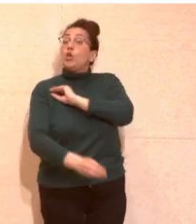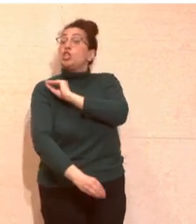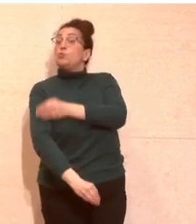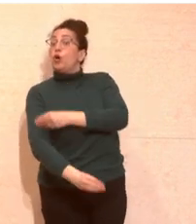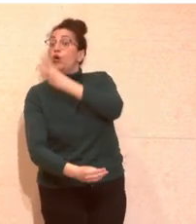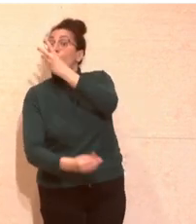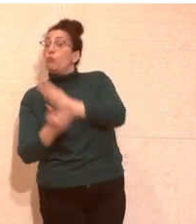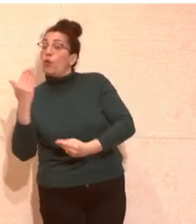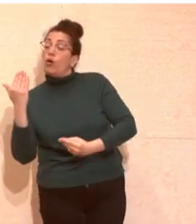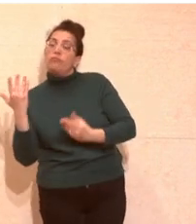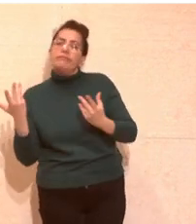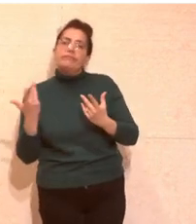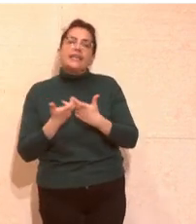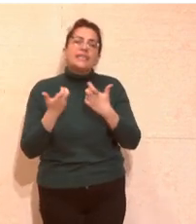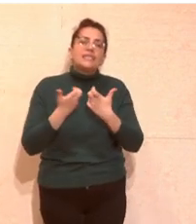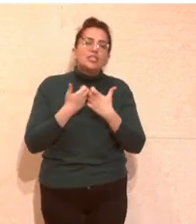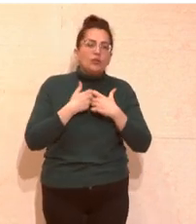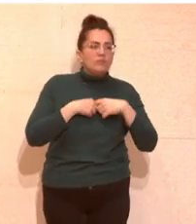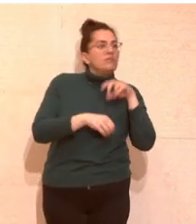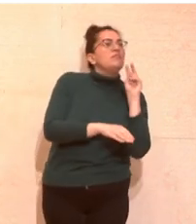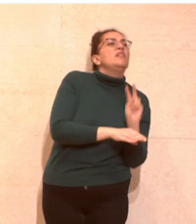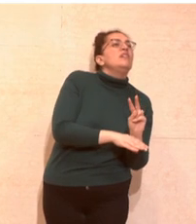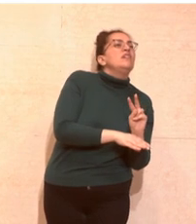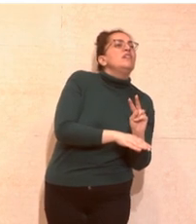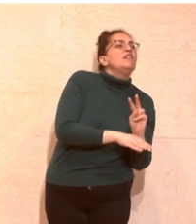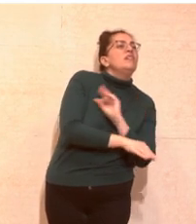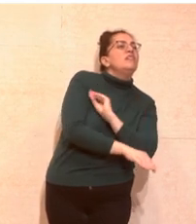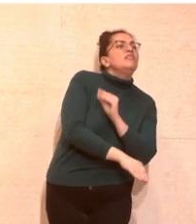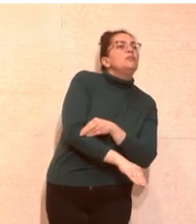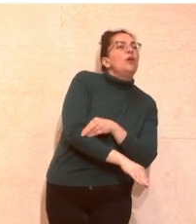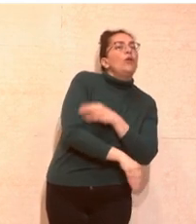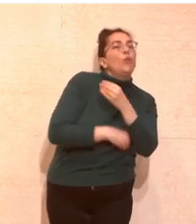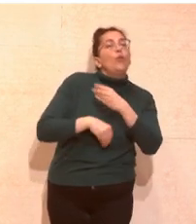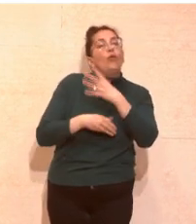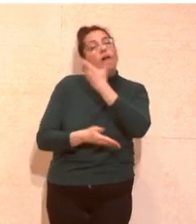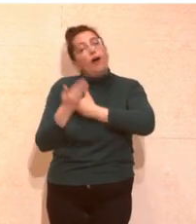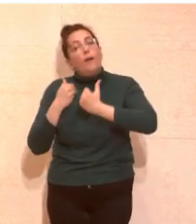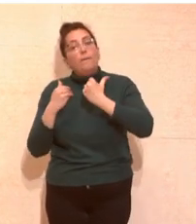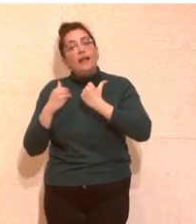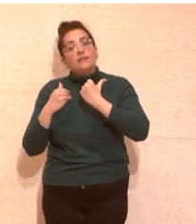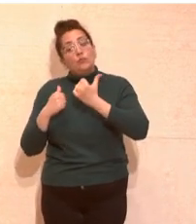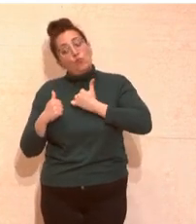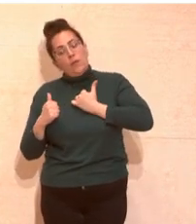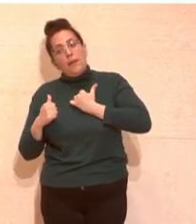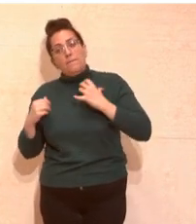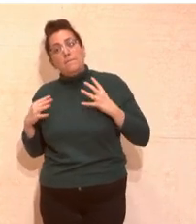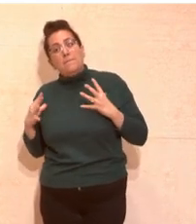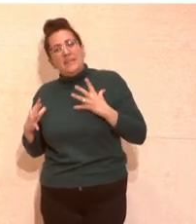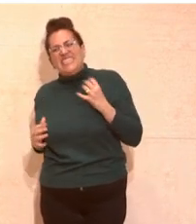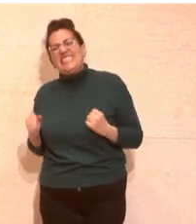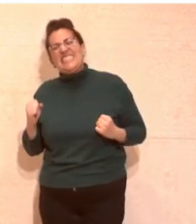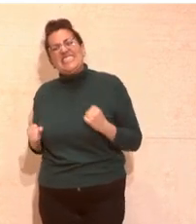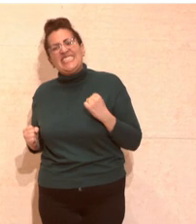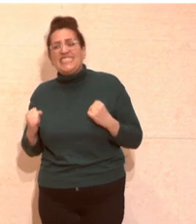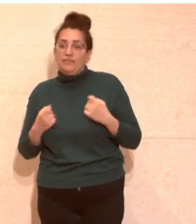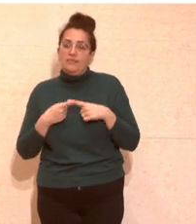ou qu'on regarde le sport sur des vidéos et la télé, c'est pas du tout la même chose que d'aller courir dehors et de faire quelque chose. Il y a bien sûr aussi